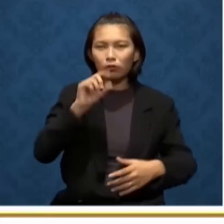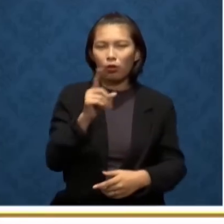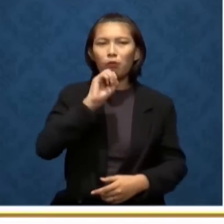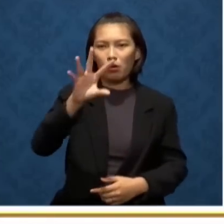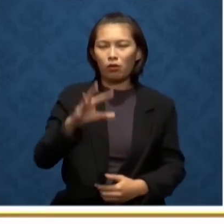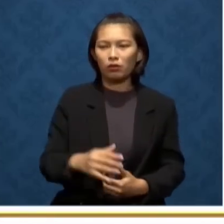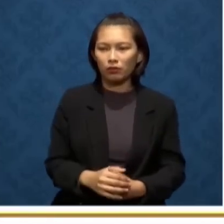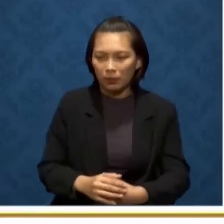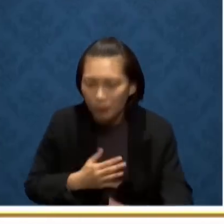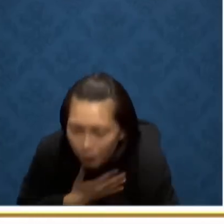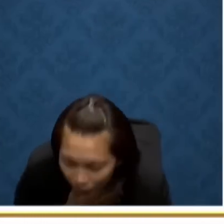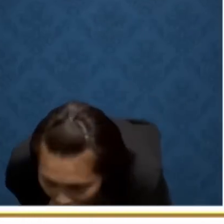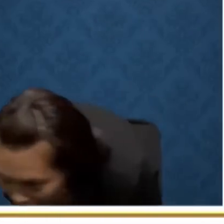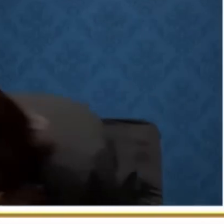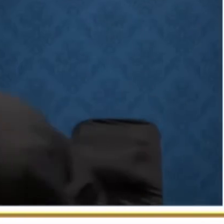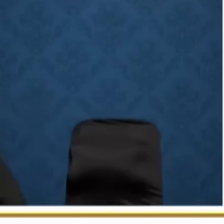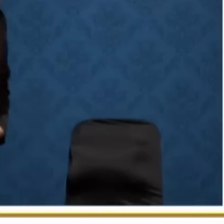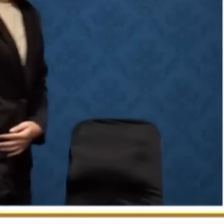ับข้ปฏ Takitj yearnครับ